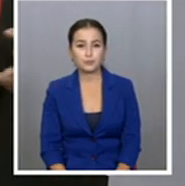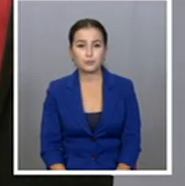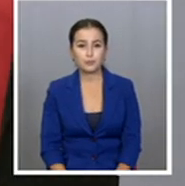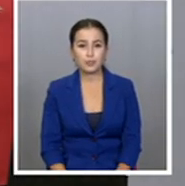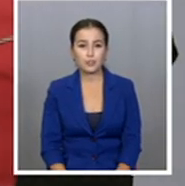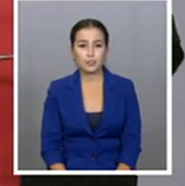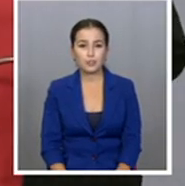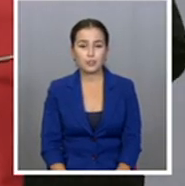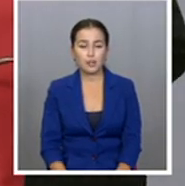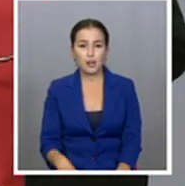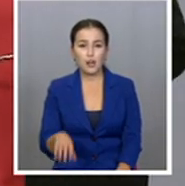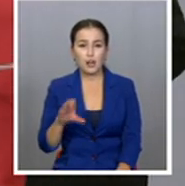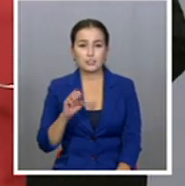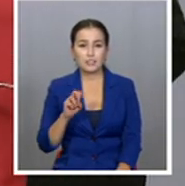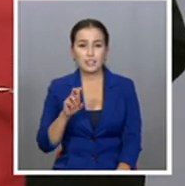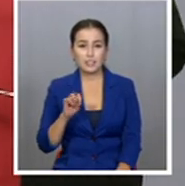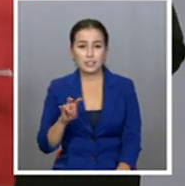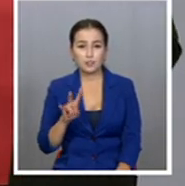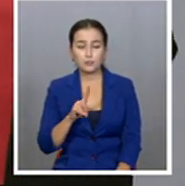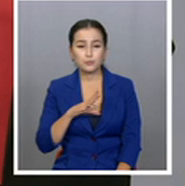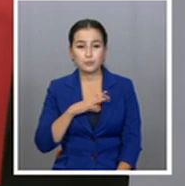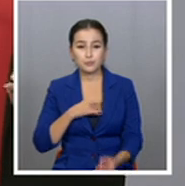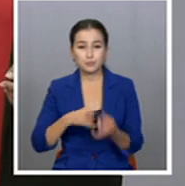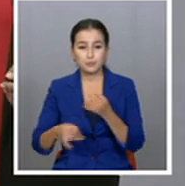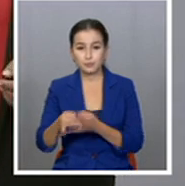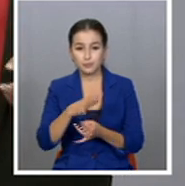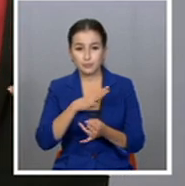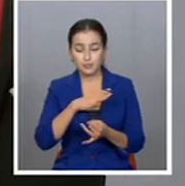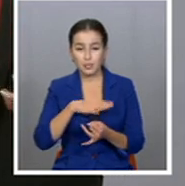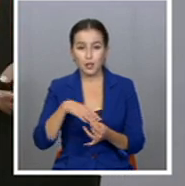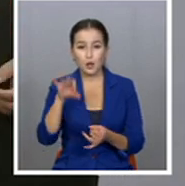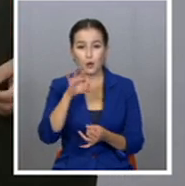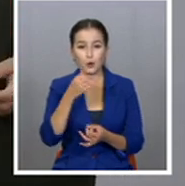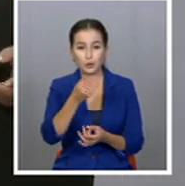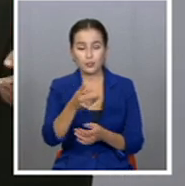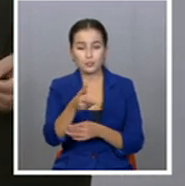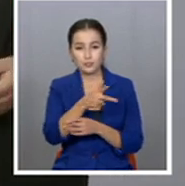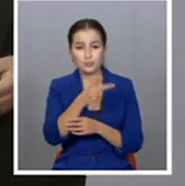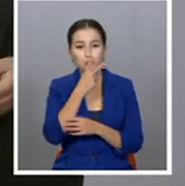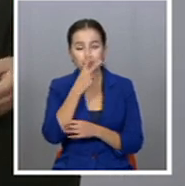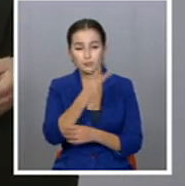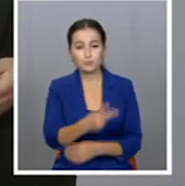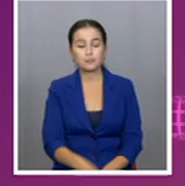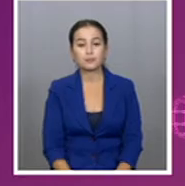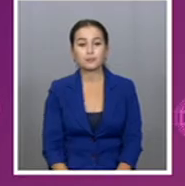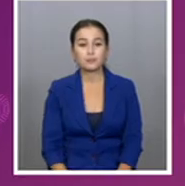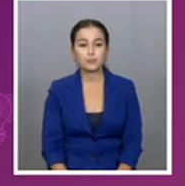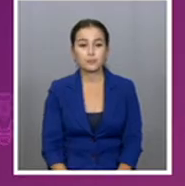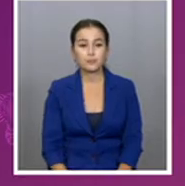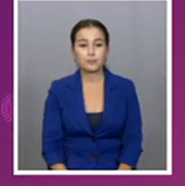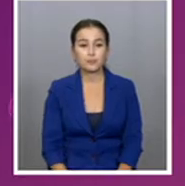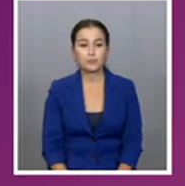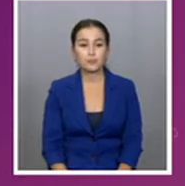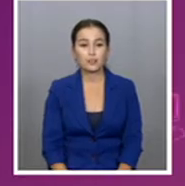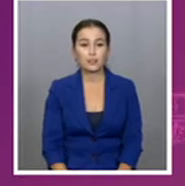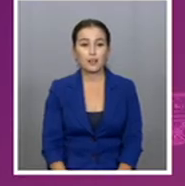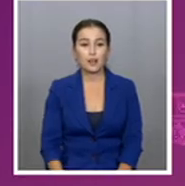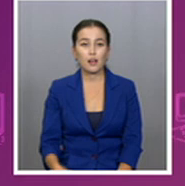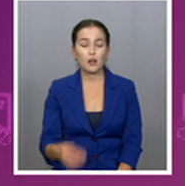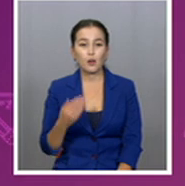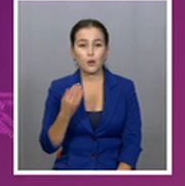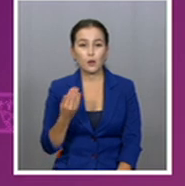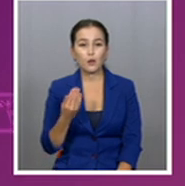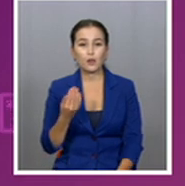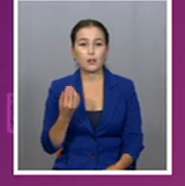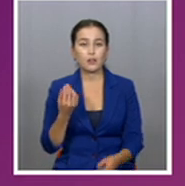Сыршыл ақын Сәкенмен сырласу үшін ақын туралы бейнебаянға назар аударайық. Әдебиет